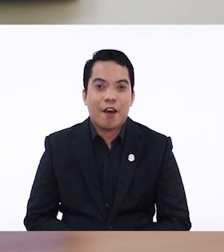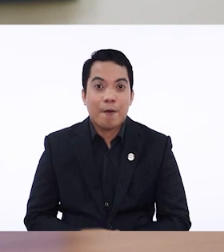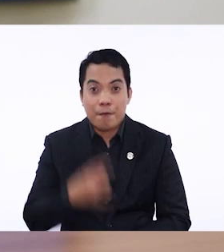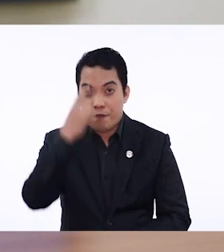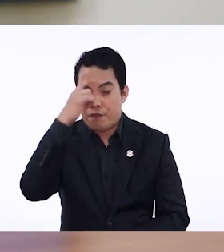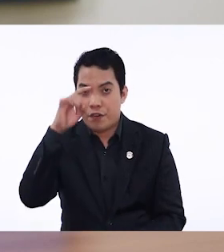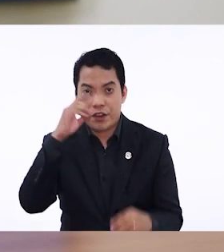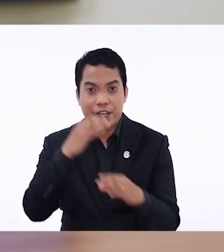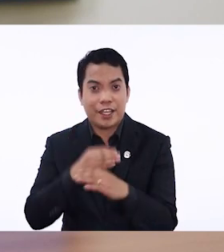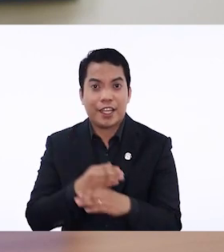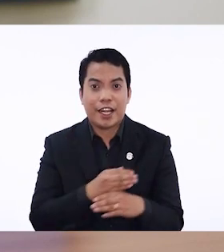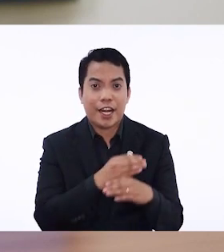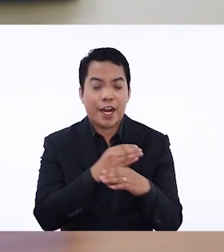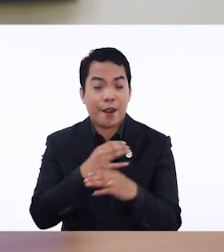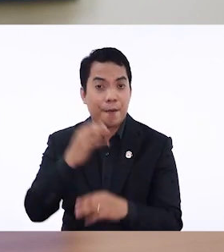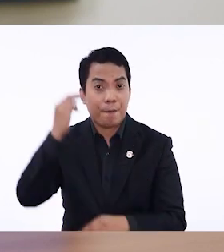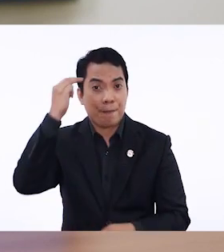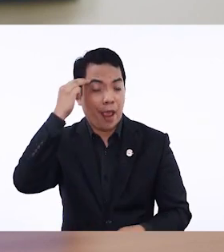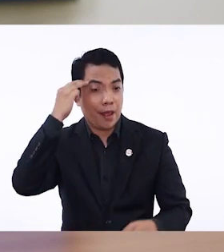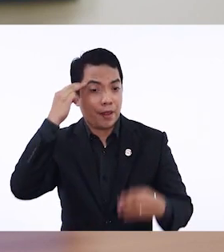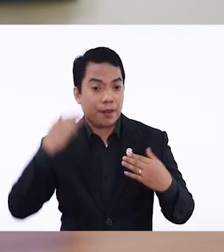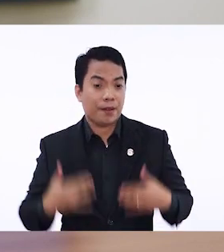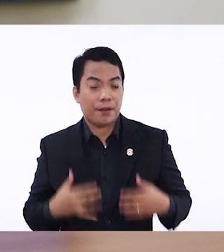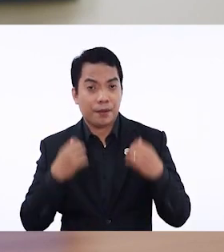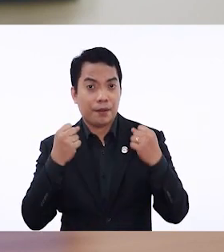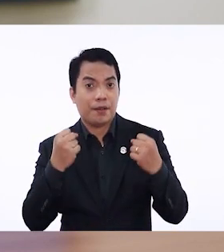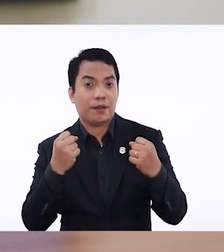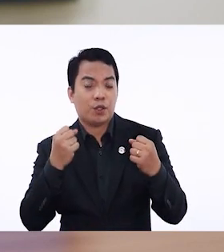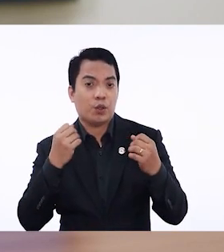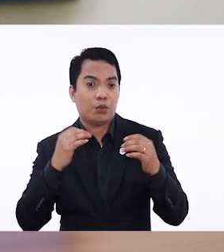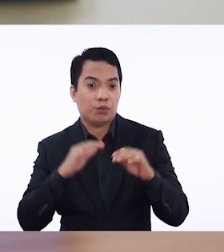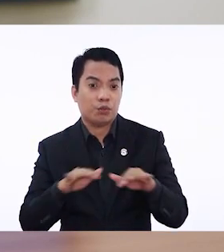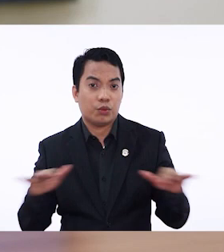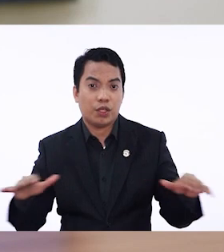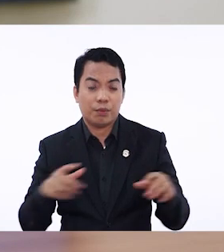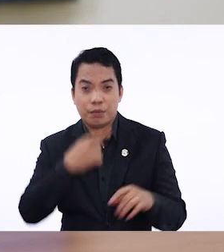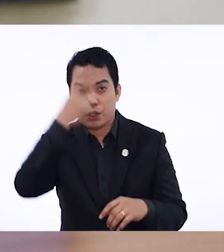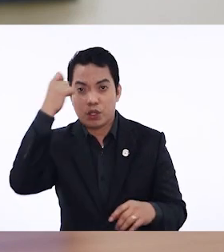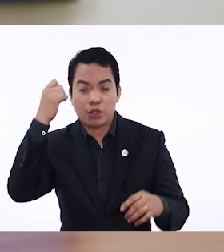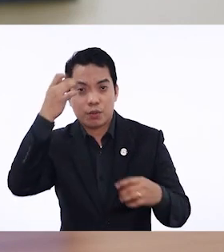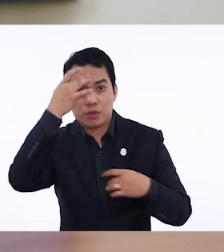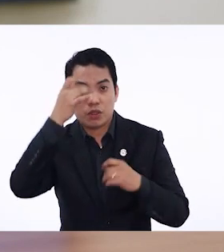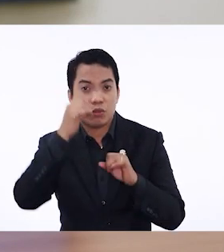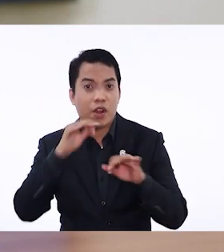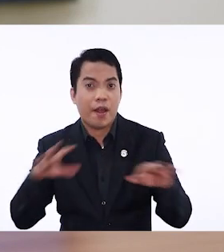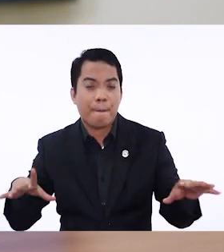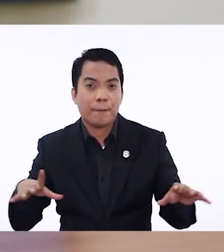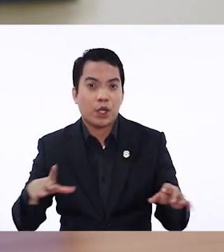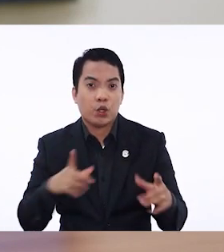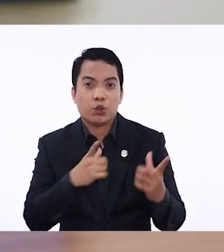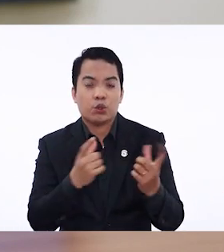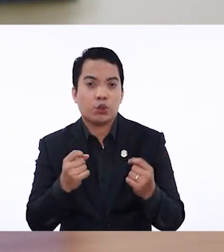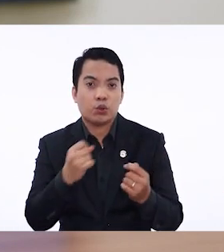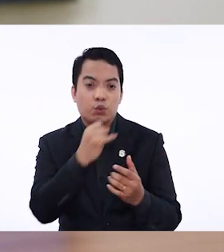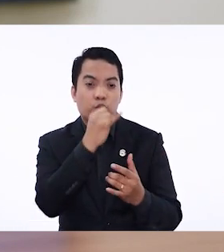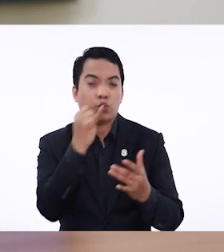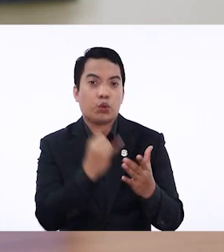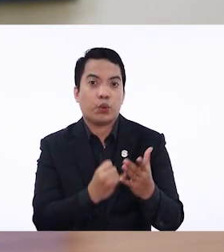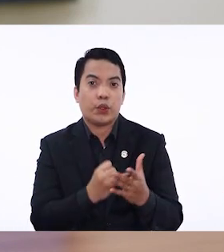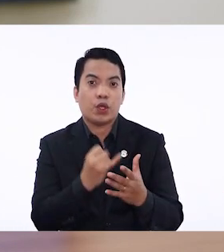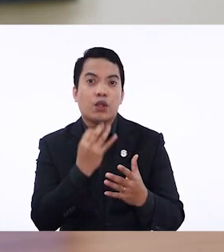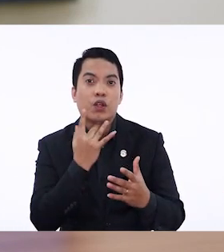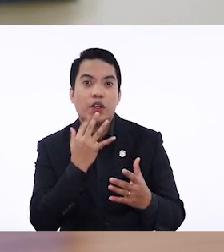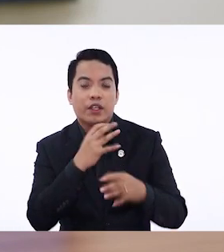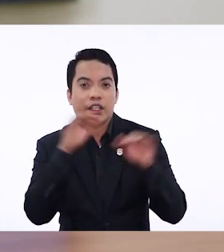Bilang pangangalaga sa mental health ng mga kabataan dahil sa pandemya, nagsagawa ng drawing and coloring activity ang